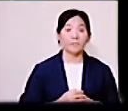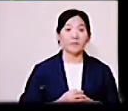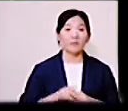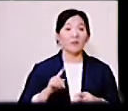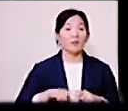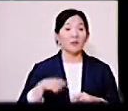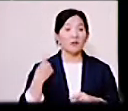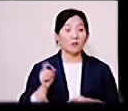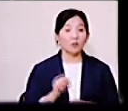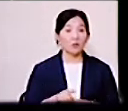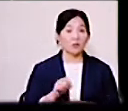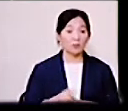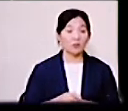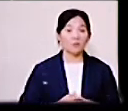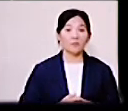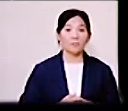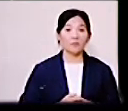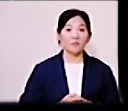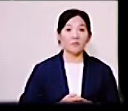Следующая задача.